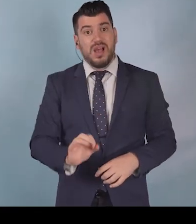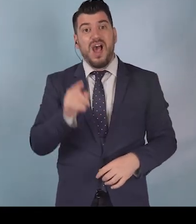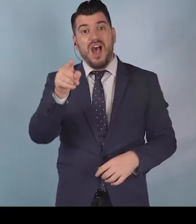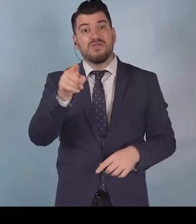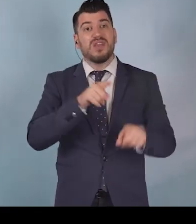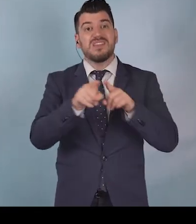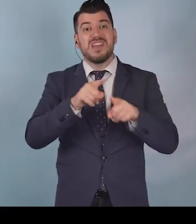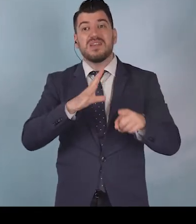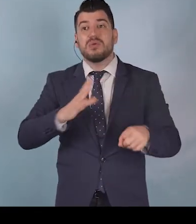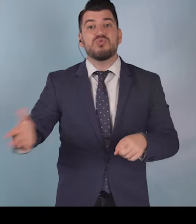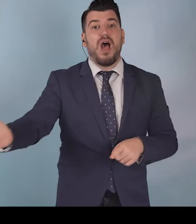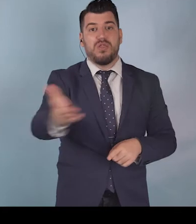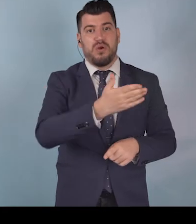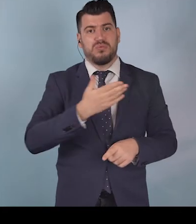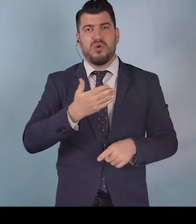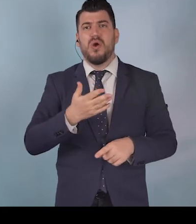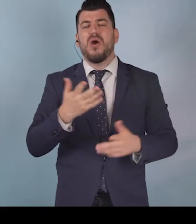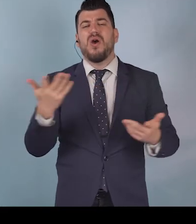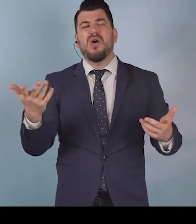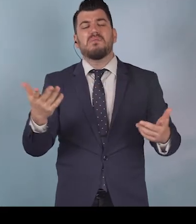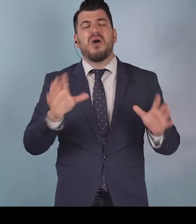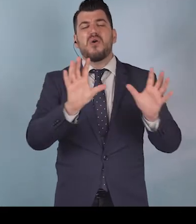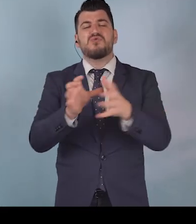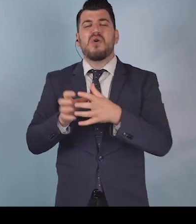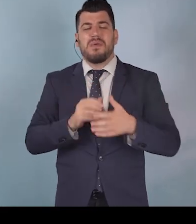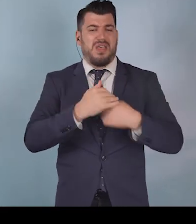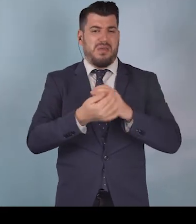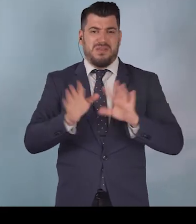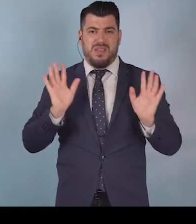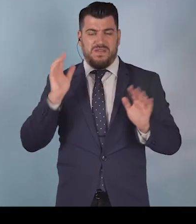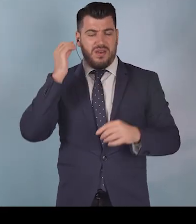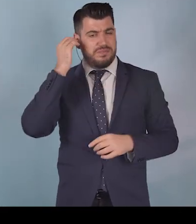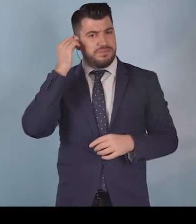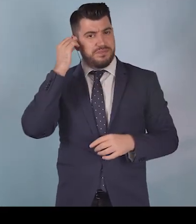αφορά ούτε Νέα Δημοκρατία, ούτε ΣΥΡΙΖΑ, ούτε ΚΚΕ, ούτε